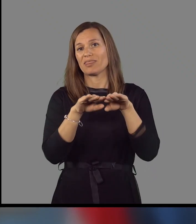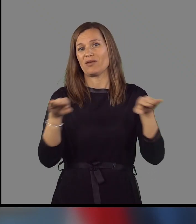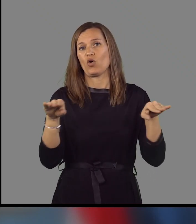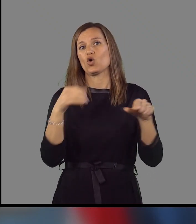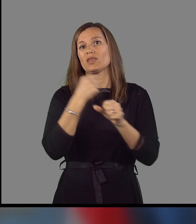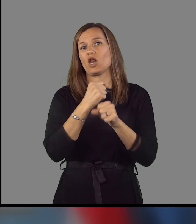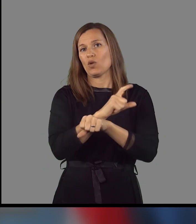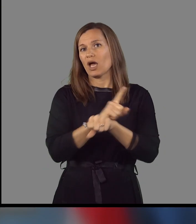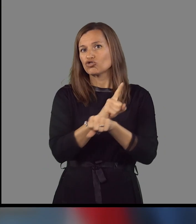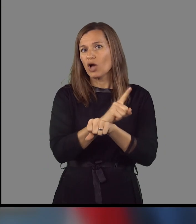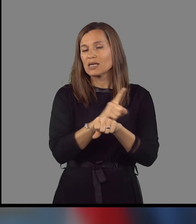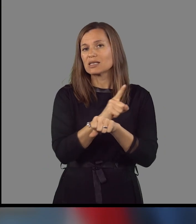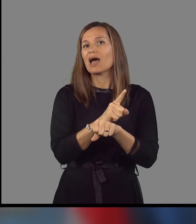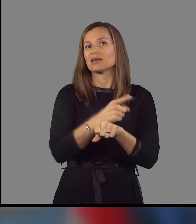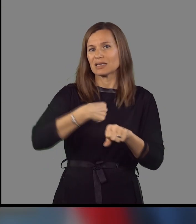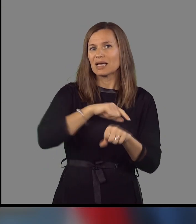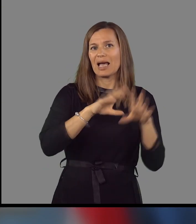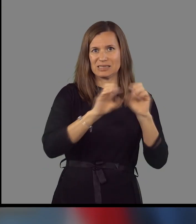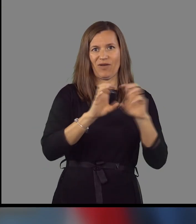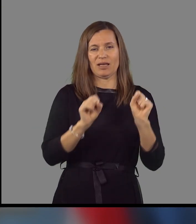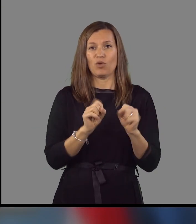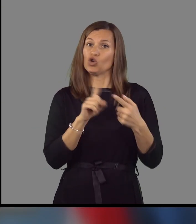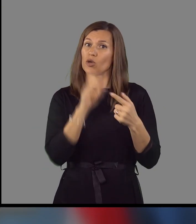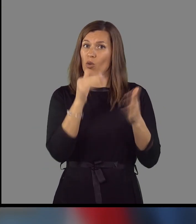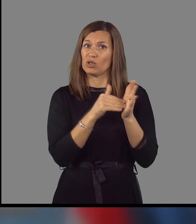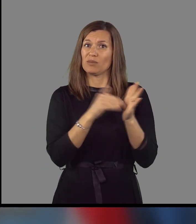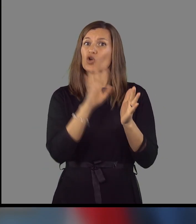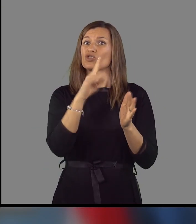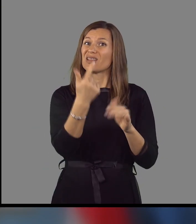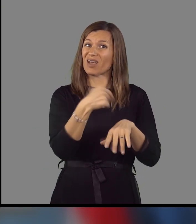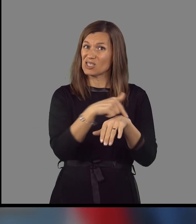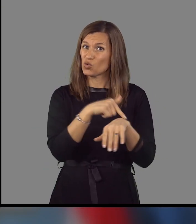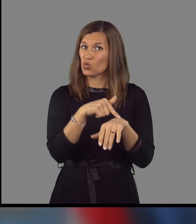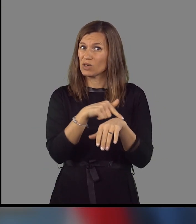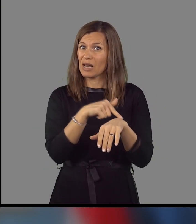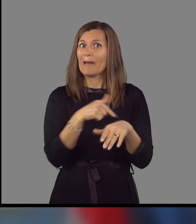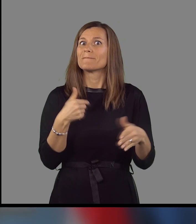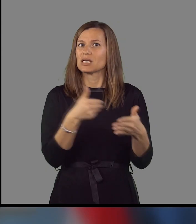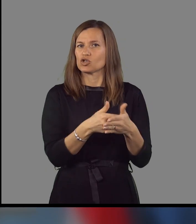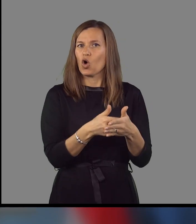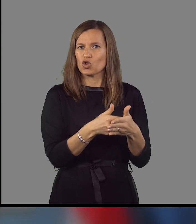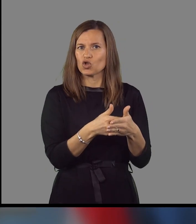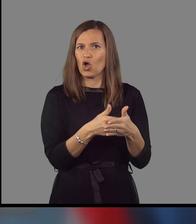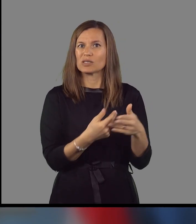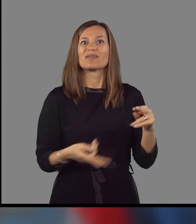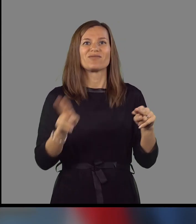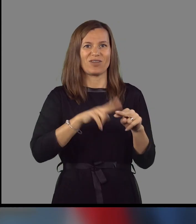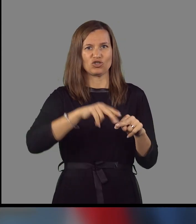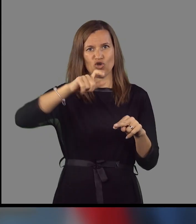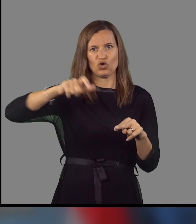postavljena, lahko postavljena samo na nivoju delovnega časa, ki ga sicer izvajamo. Namreč, če bo potrebna